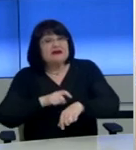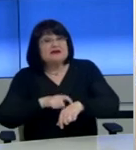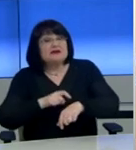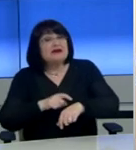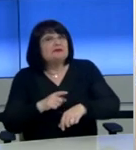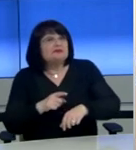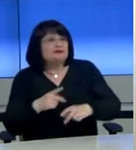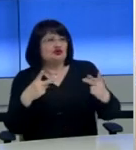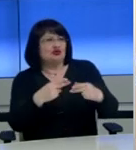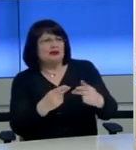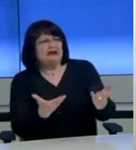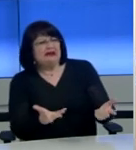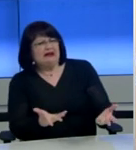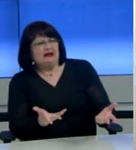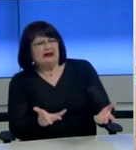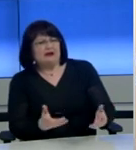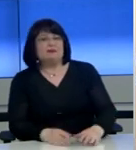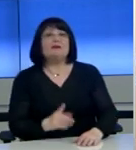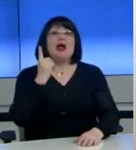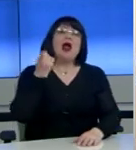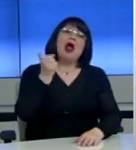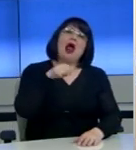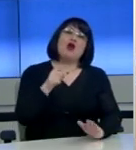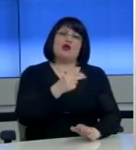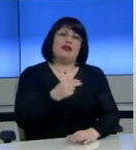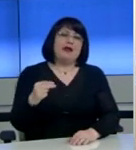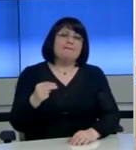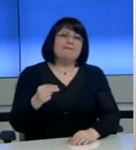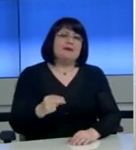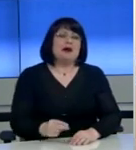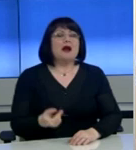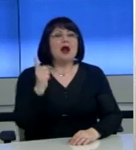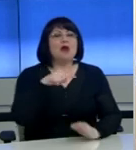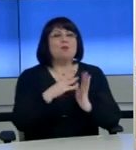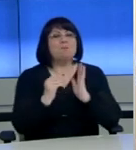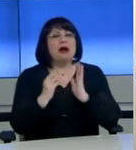βρίσκουμε. Μια περίπτωση που συνοδεύτηκε από